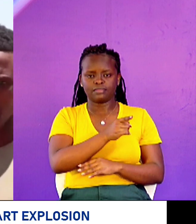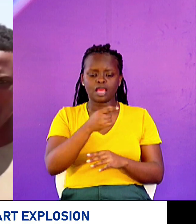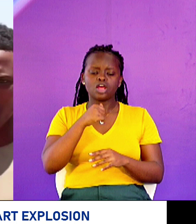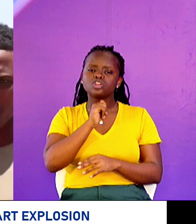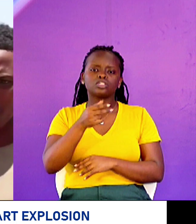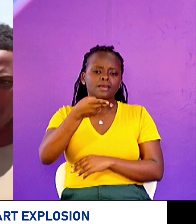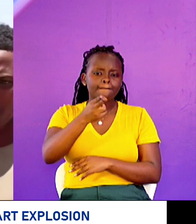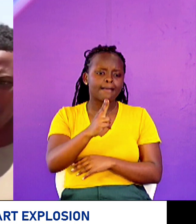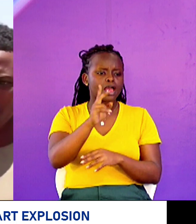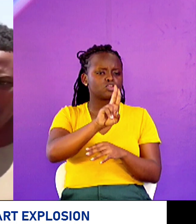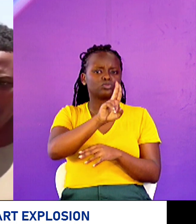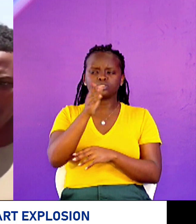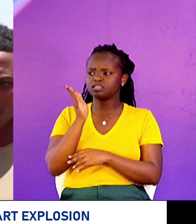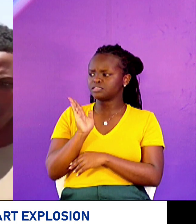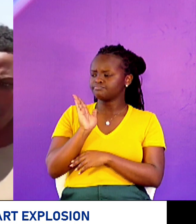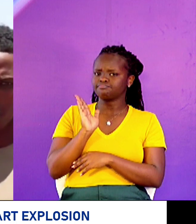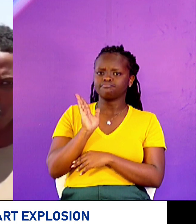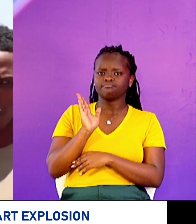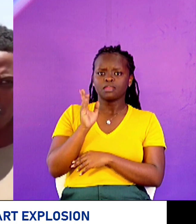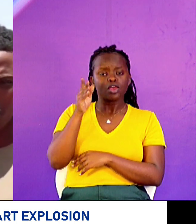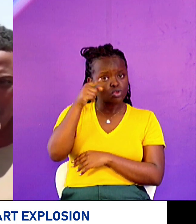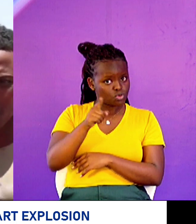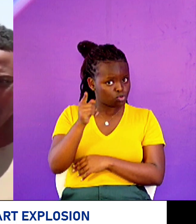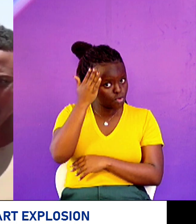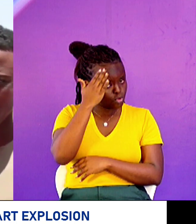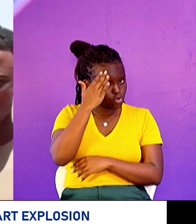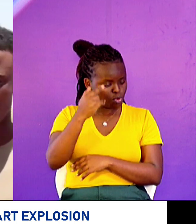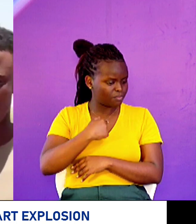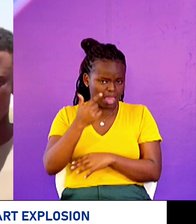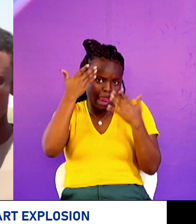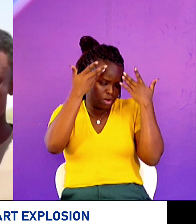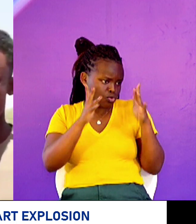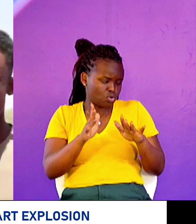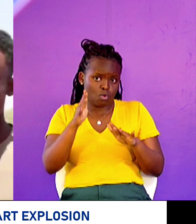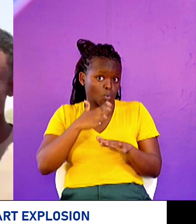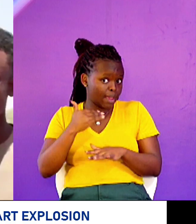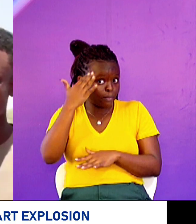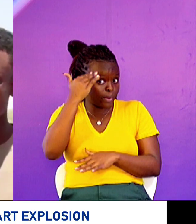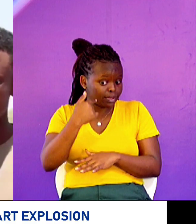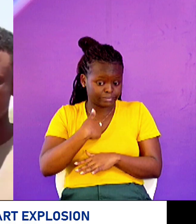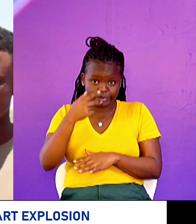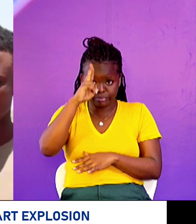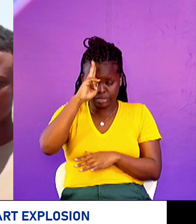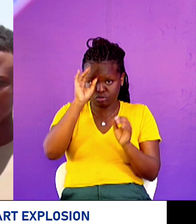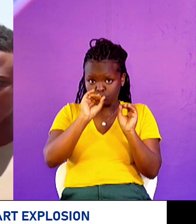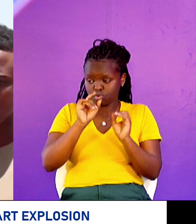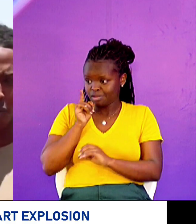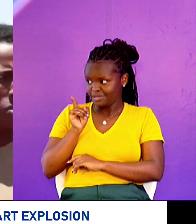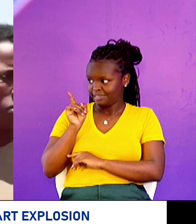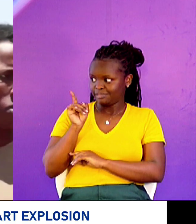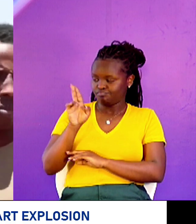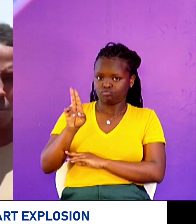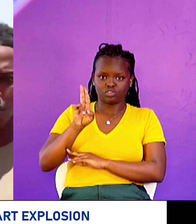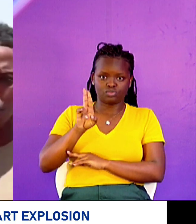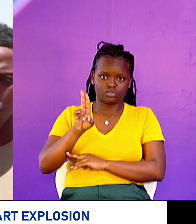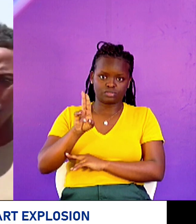hii. These things. Na nyinyi mnajua. Hata mimi sijui juu mimi si askari. Hii ndio alikufa kwa huyo mama.